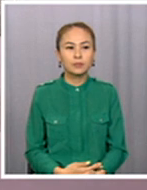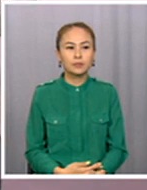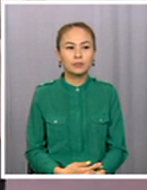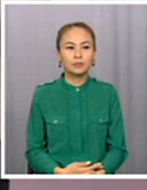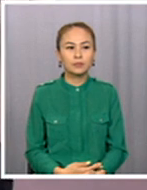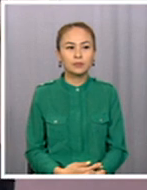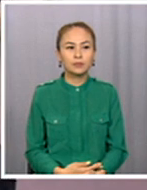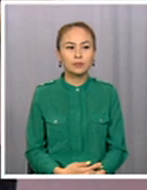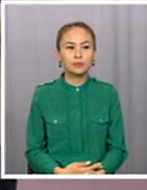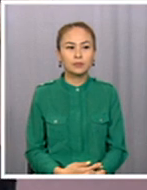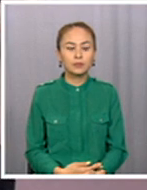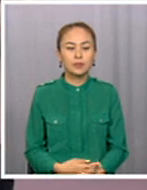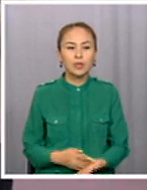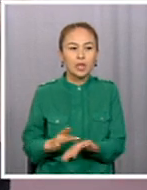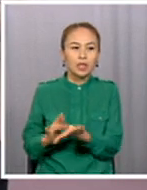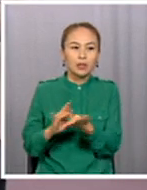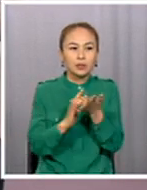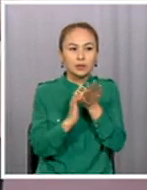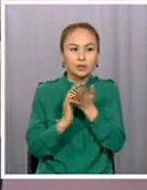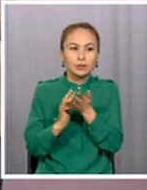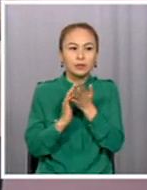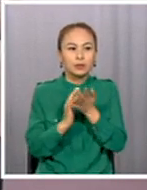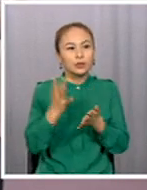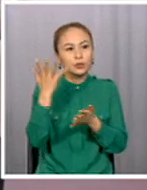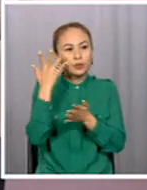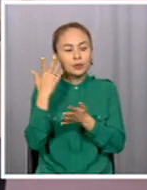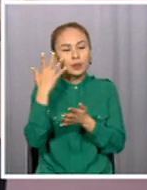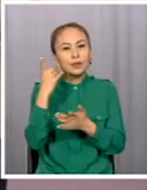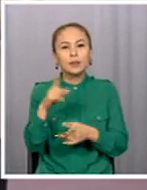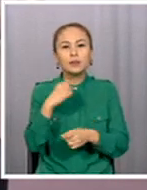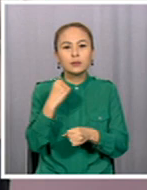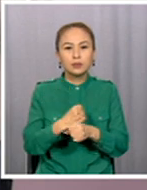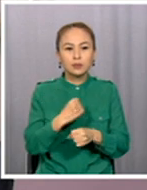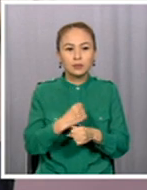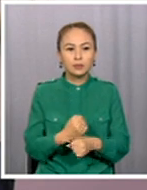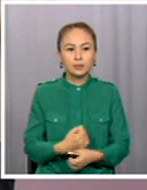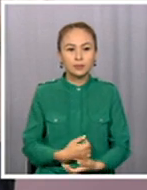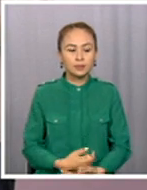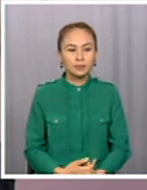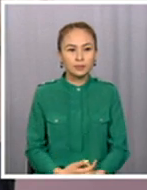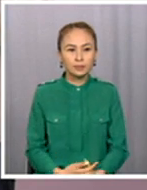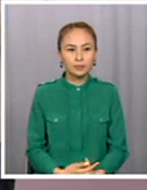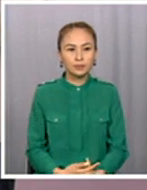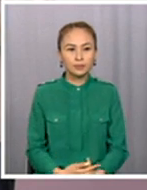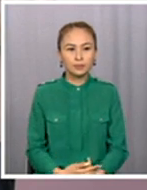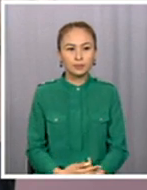сұрақ. Саяхатшылар саяхатта жүргенде не істейді?